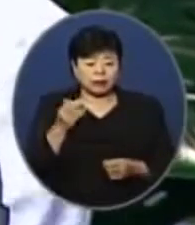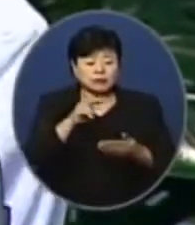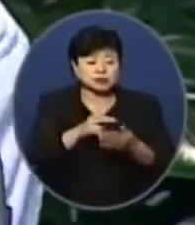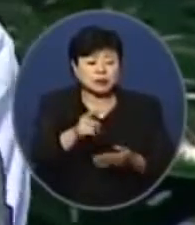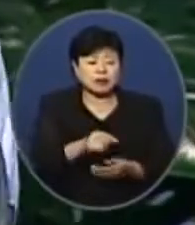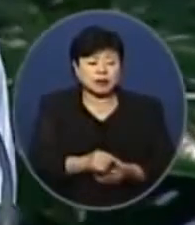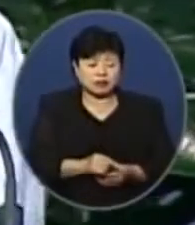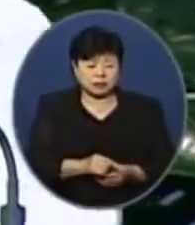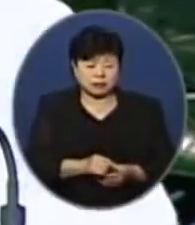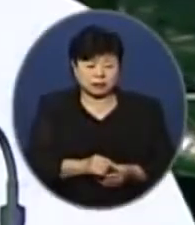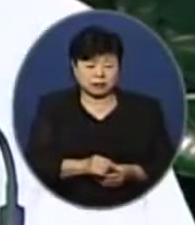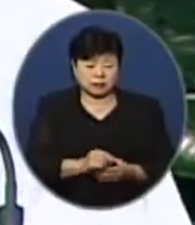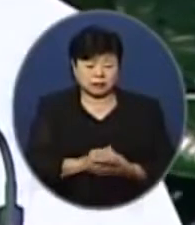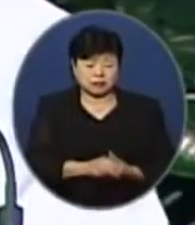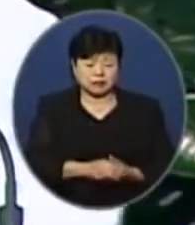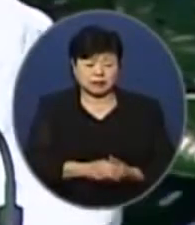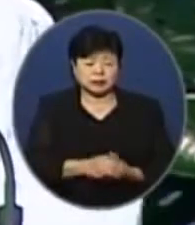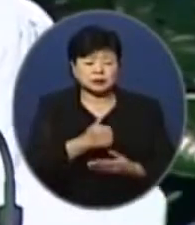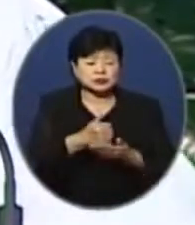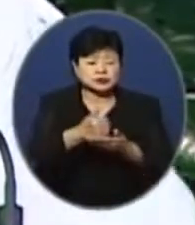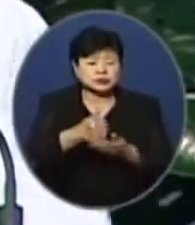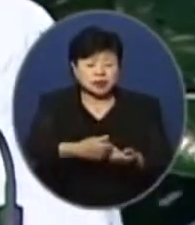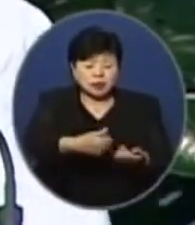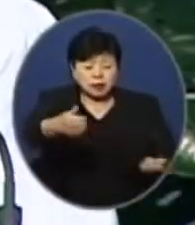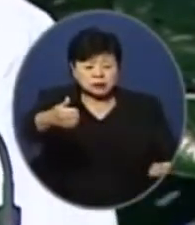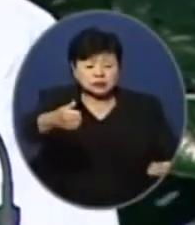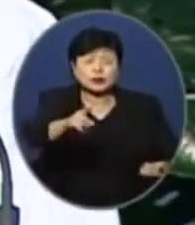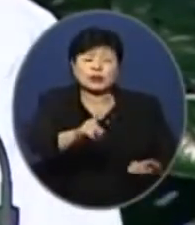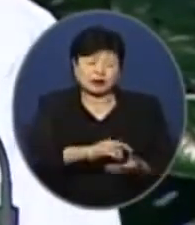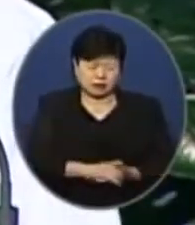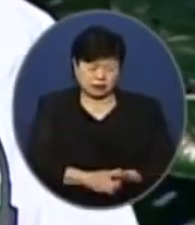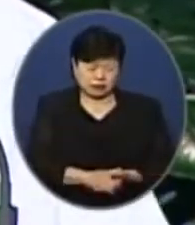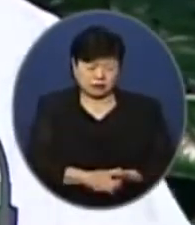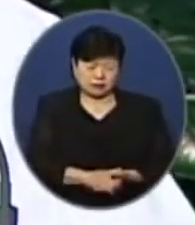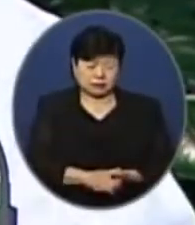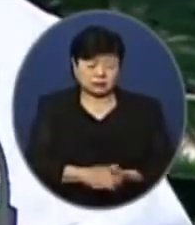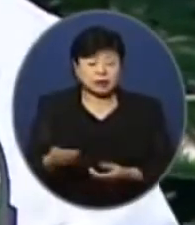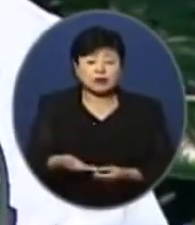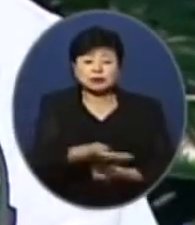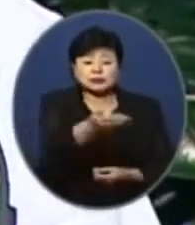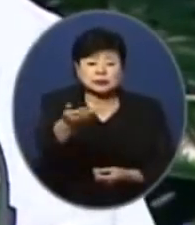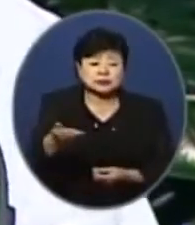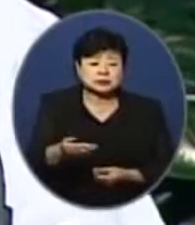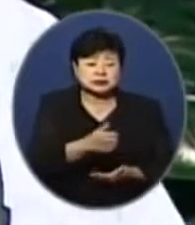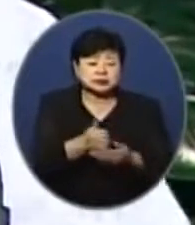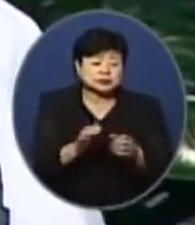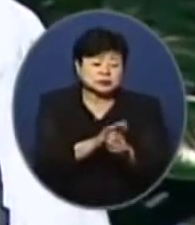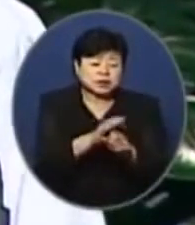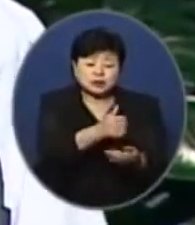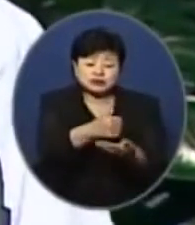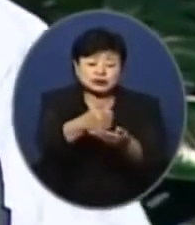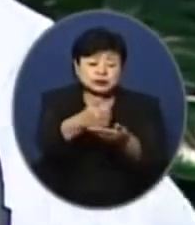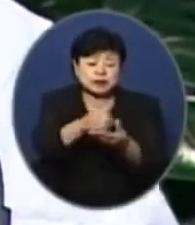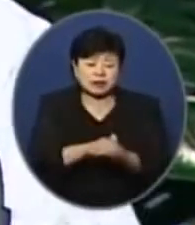문제는 우리들끼리 만든 문제인데 주님과 멀어진다는 데 문제가 있습니다. 여러분, 우리 주님은 사랑의